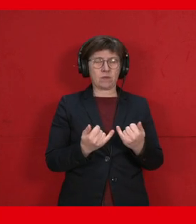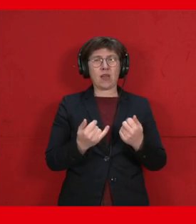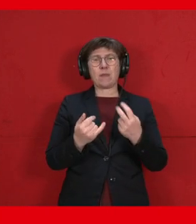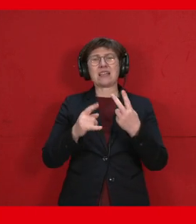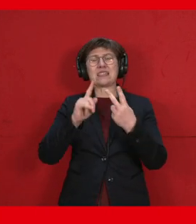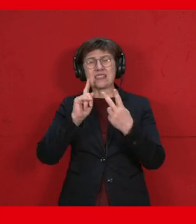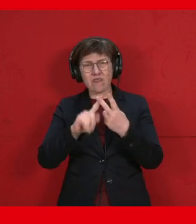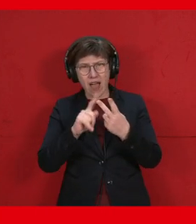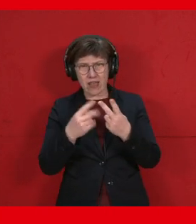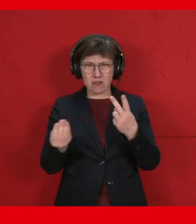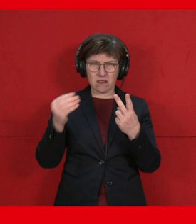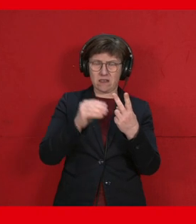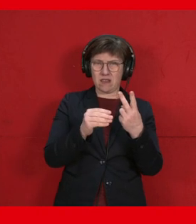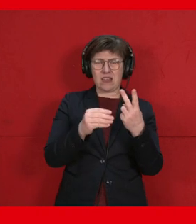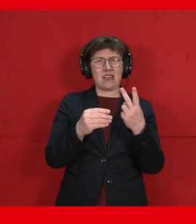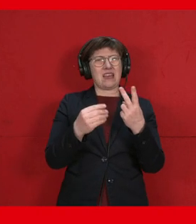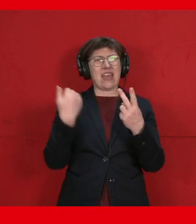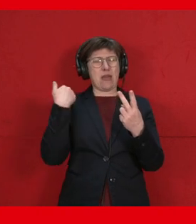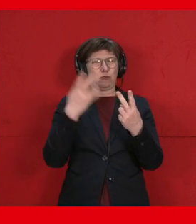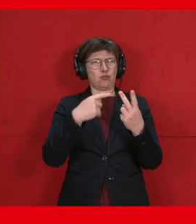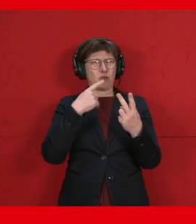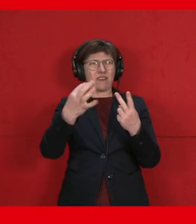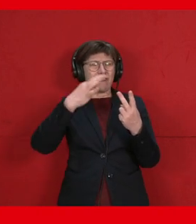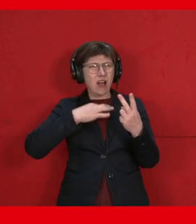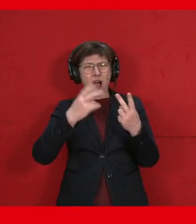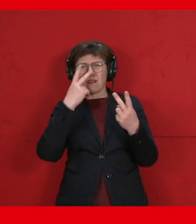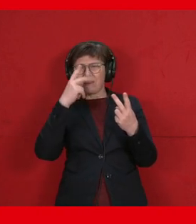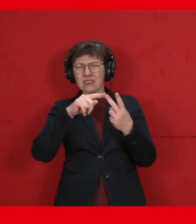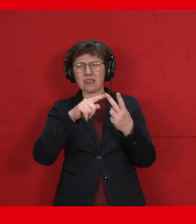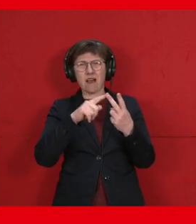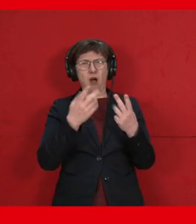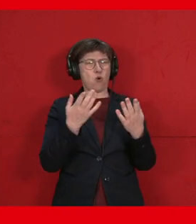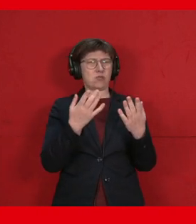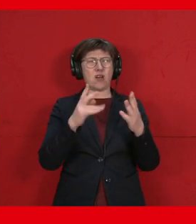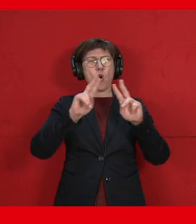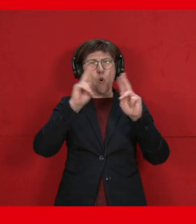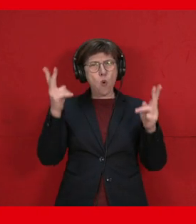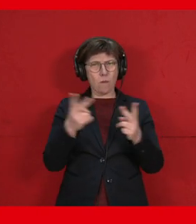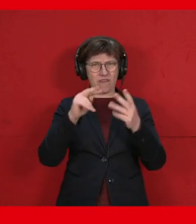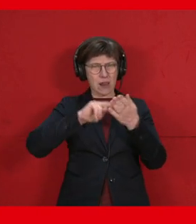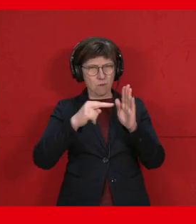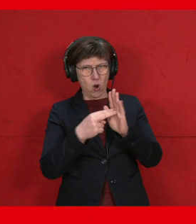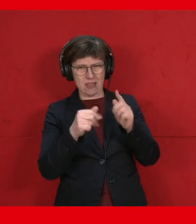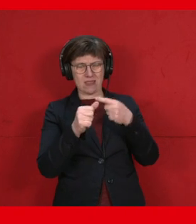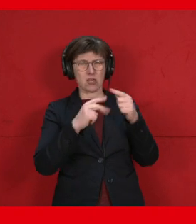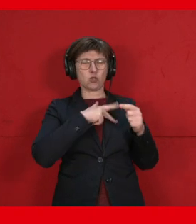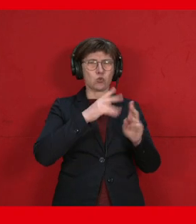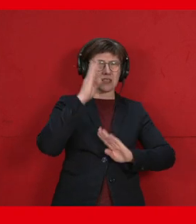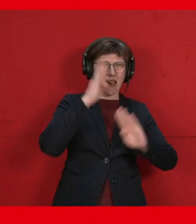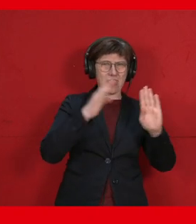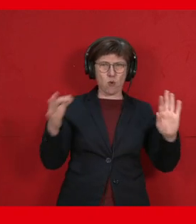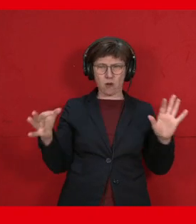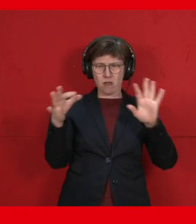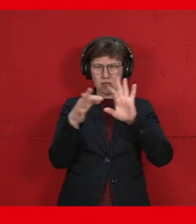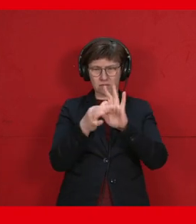aber, Frau Brink, Sie haben ja die Frage gestellt, wie geht da Umweltpolitik und Sozialdemokratie